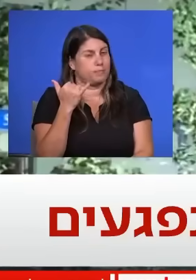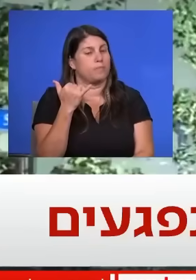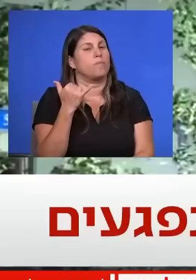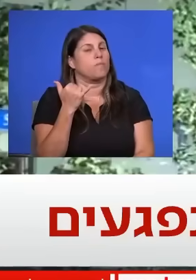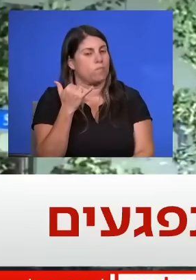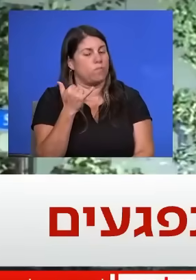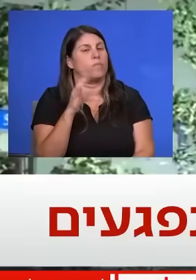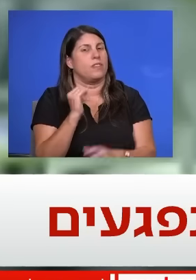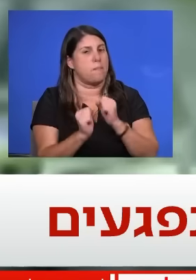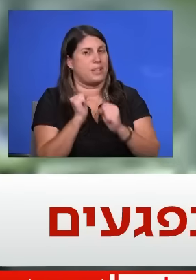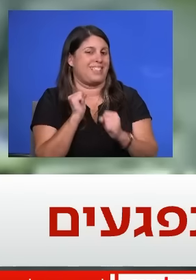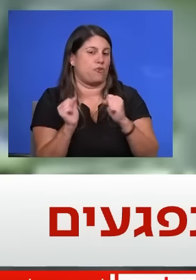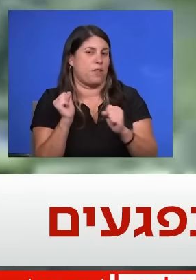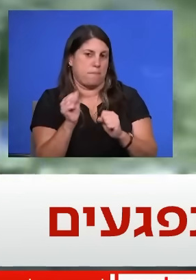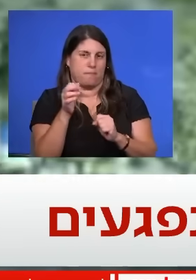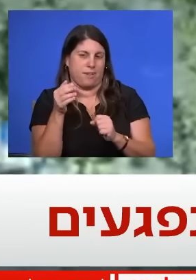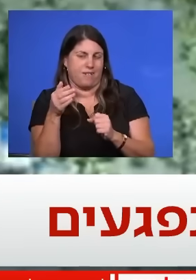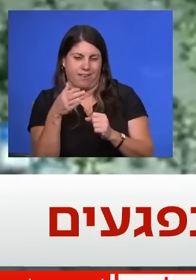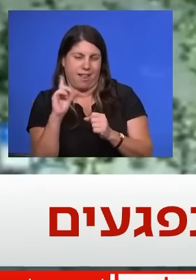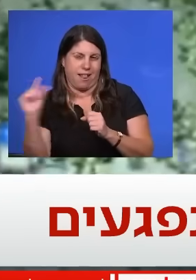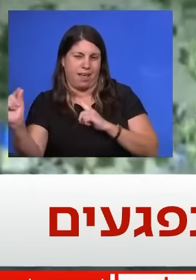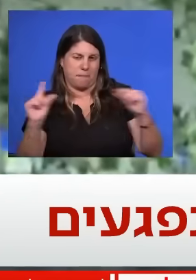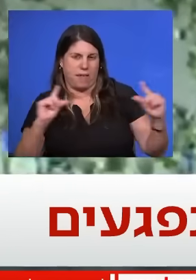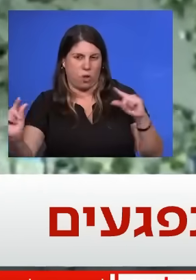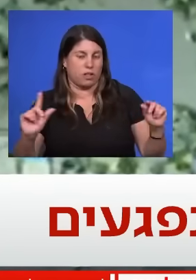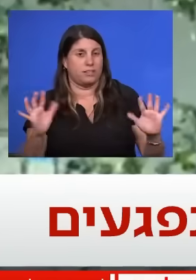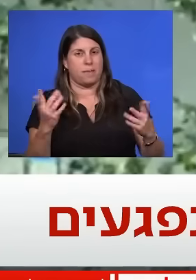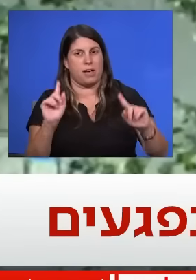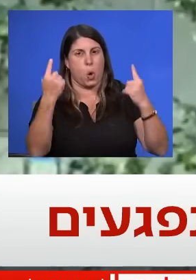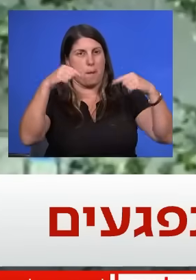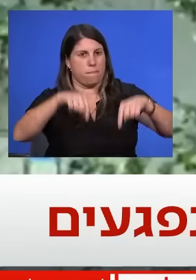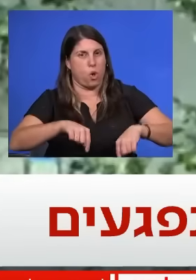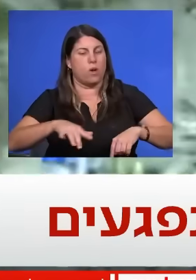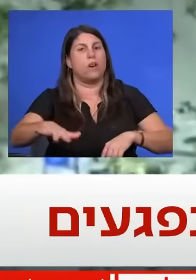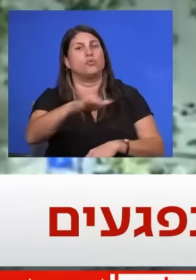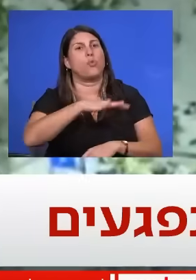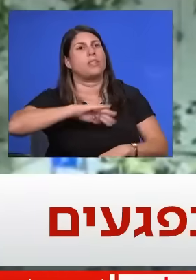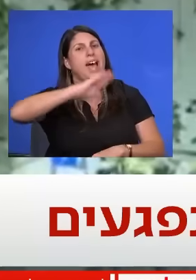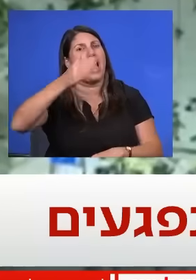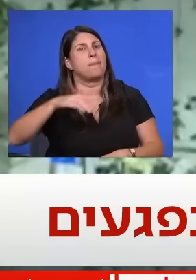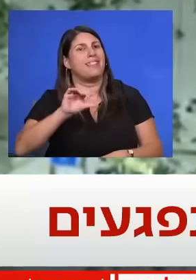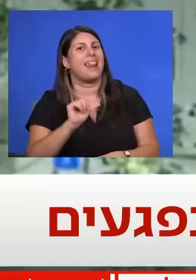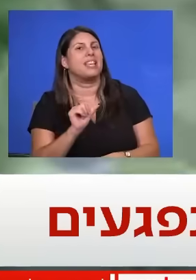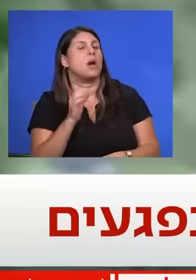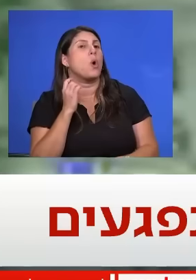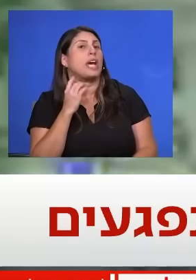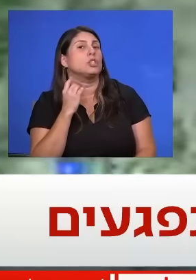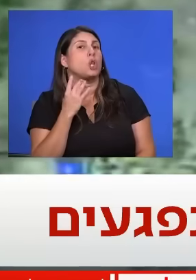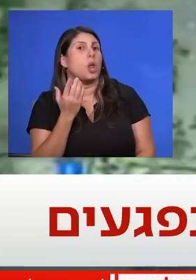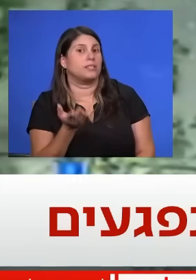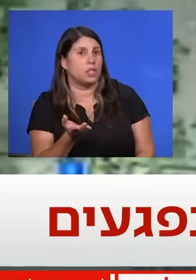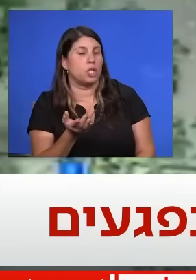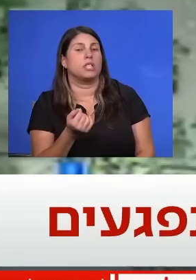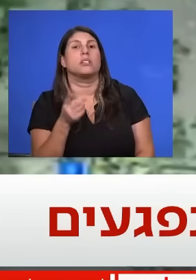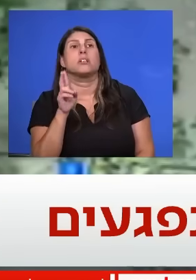להתפנות בכל זאת. זה מה שקורה כאן בשכונת רמת אליהו בראשון לציון. יש פה, אתם רואים